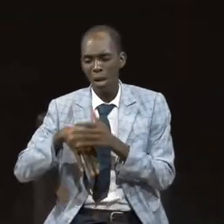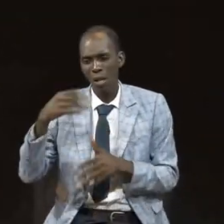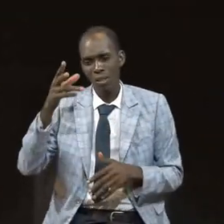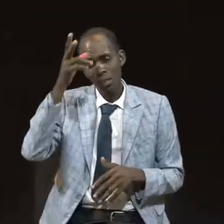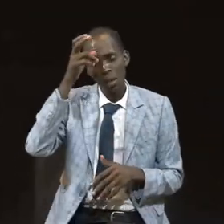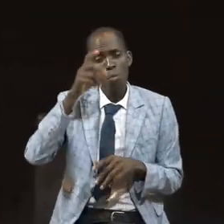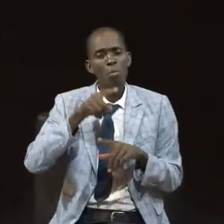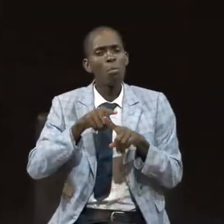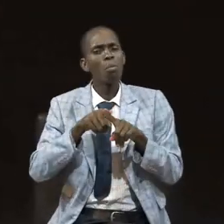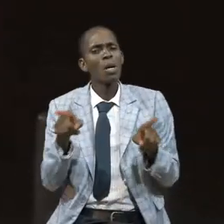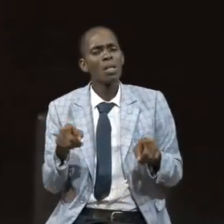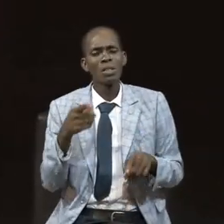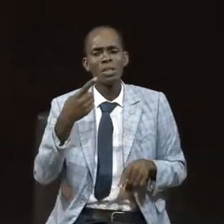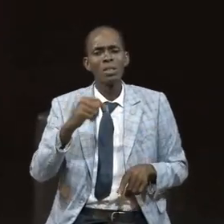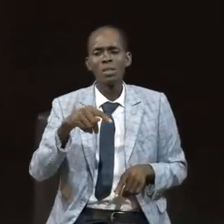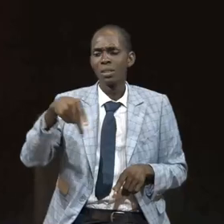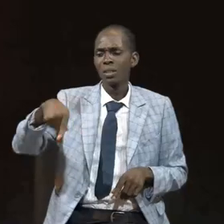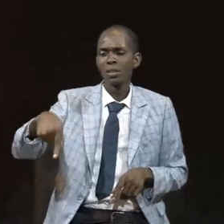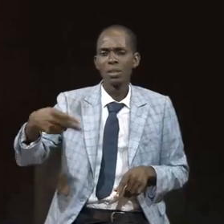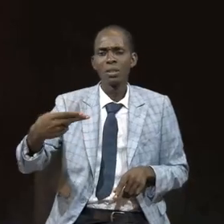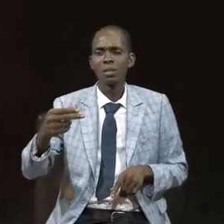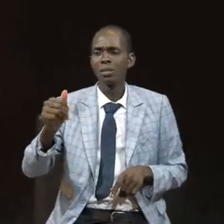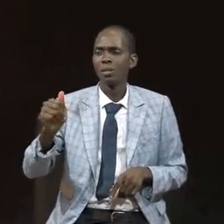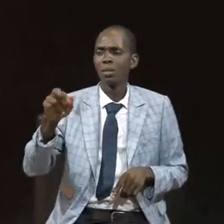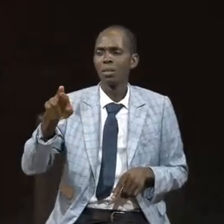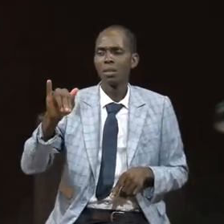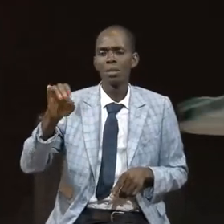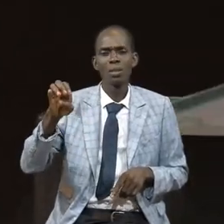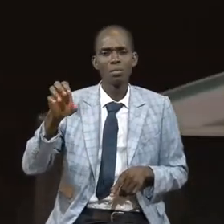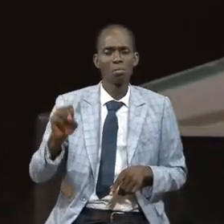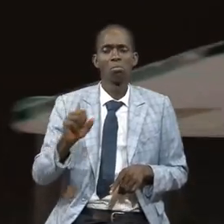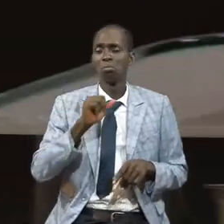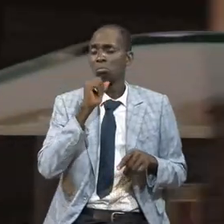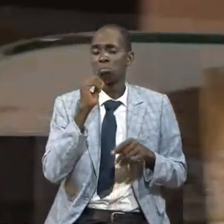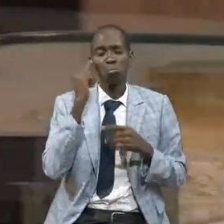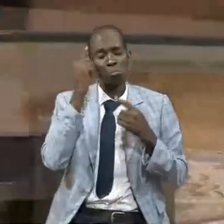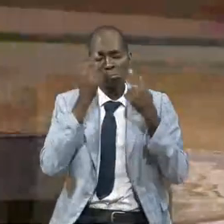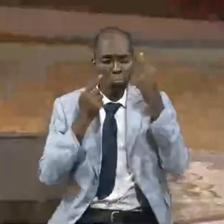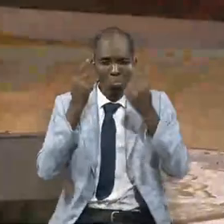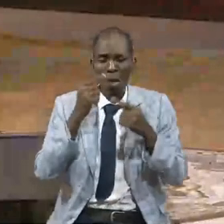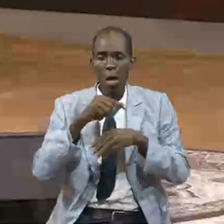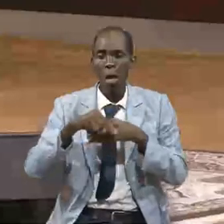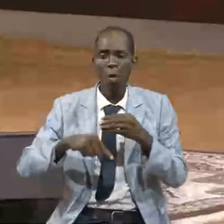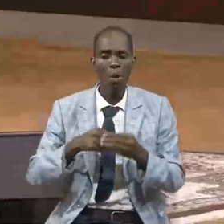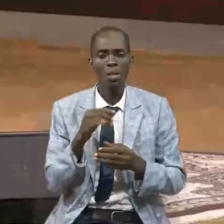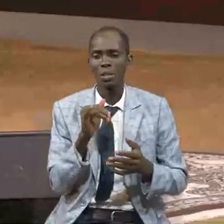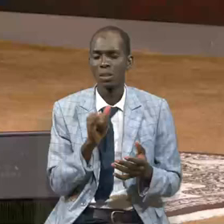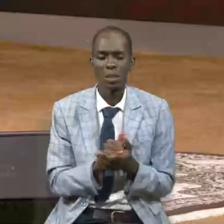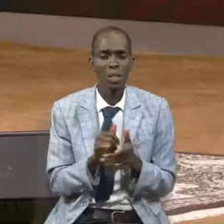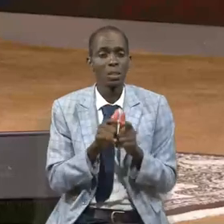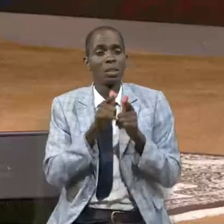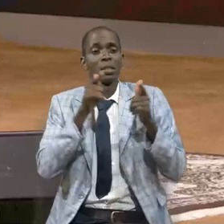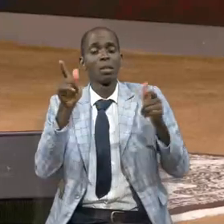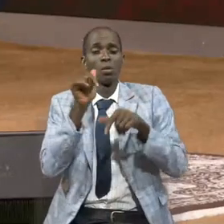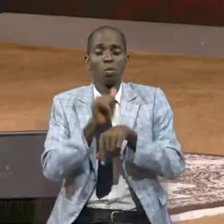pharisiens, qu'est-ce qu'ils font leur souci de ces œuvres miraculeuses? Cela ne faisait pas leur